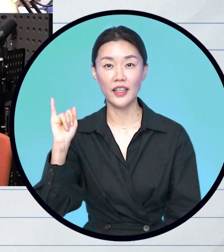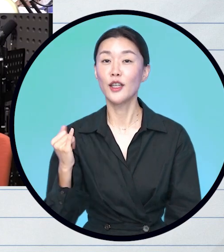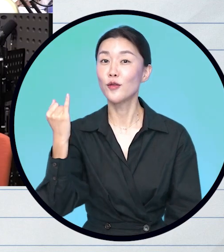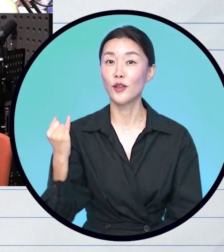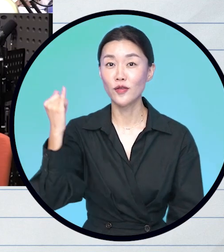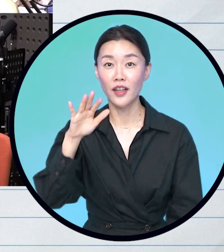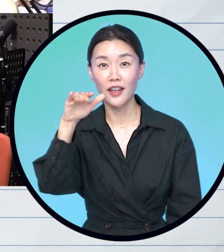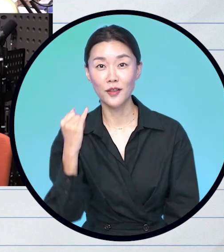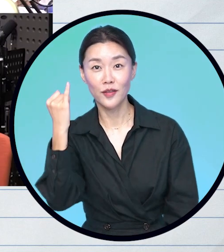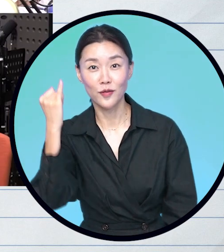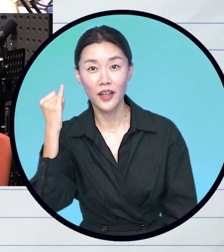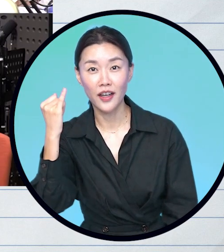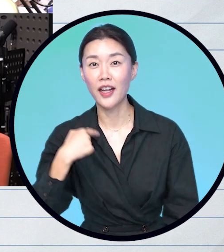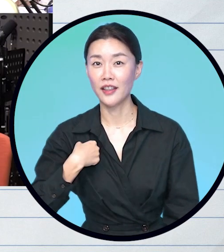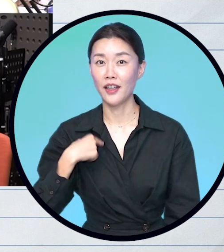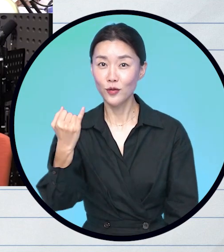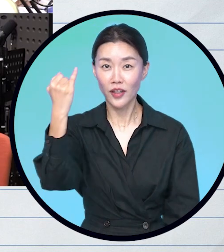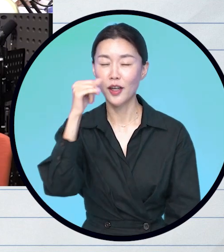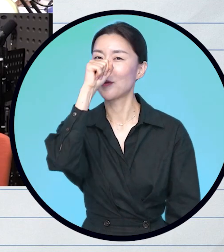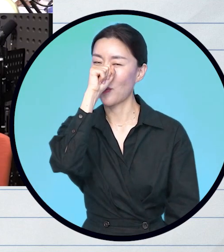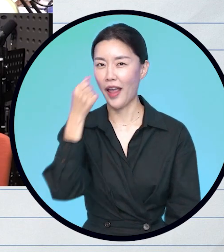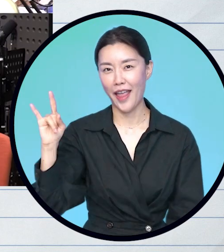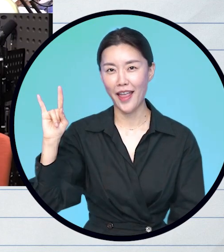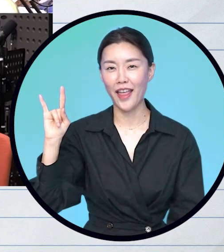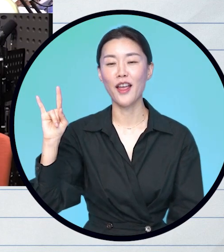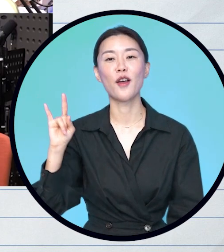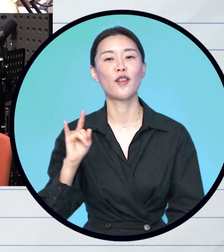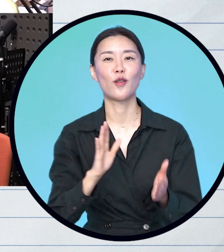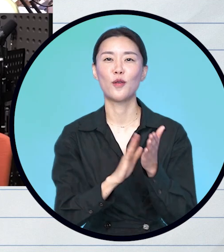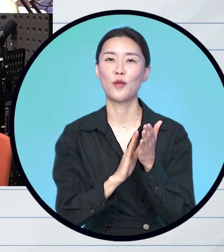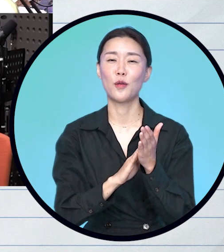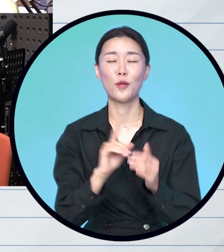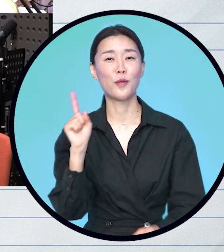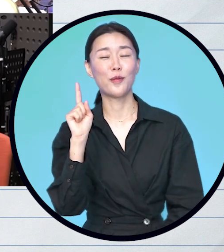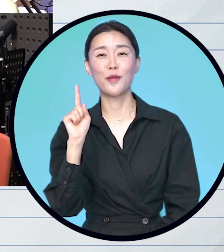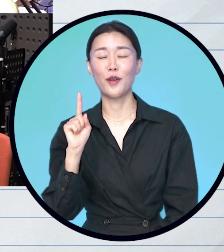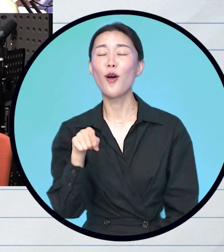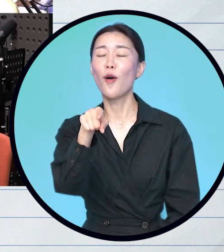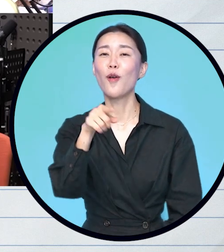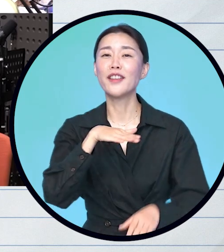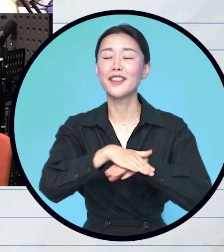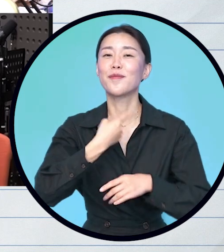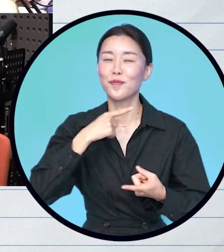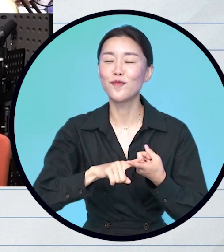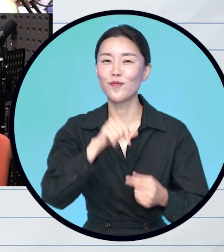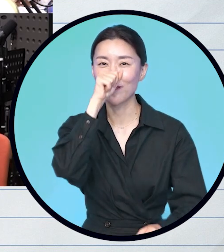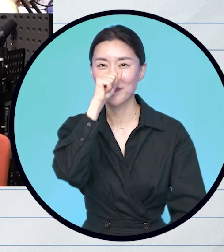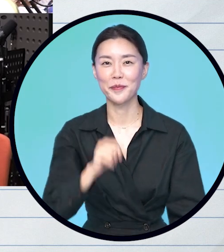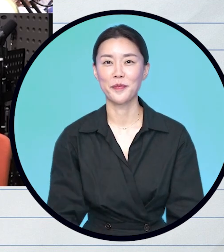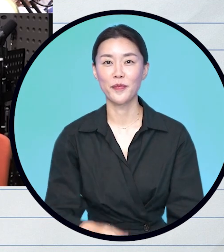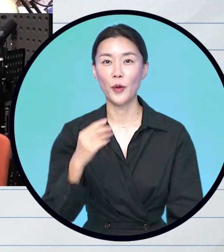누나 있죠? 누나 누나. 저 누나 좋아해. 아, 아 뭐야? 그치? 어, 이런 반전대 좋죠.